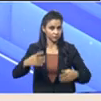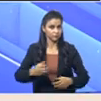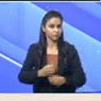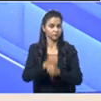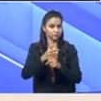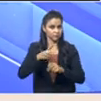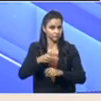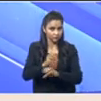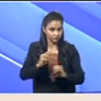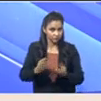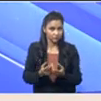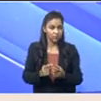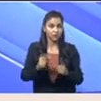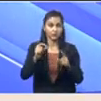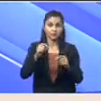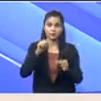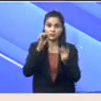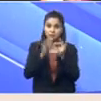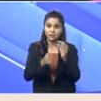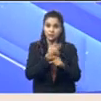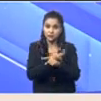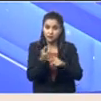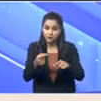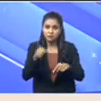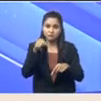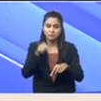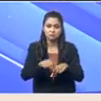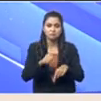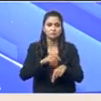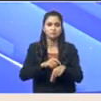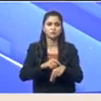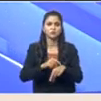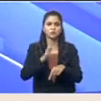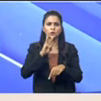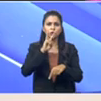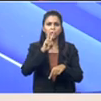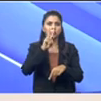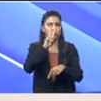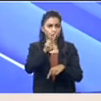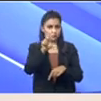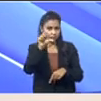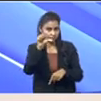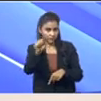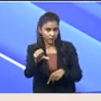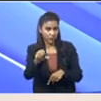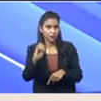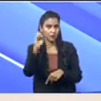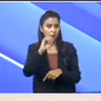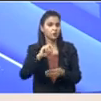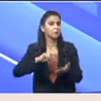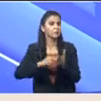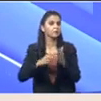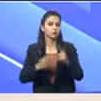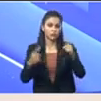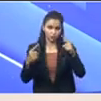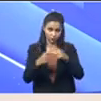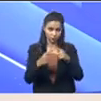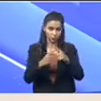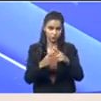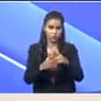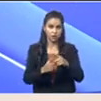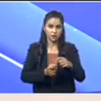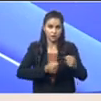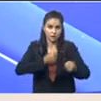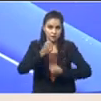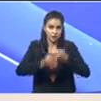करते हैं। दीपावली की वजह से इस बार 29 अक्टूबर यानी मंगलवार को रन